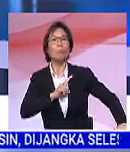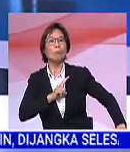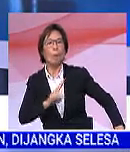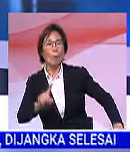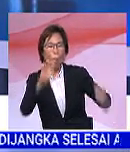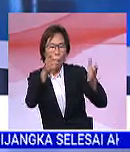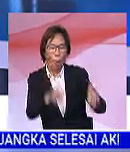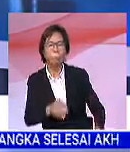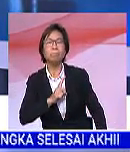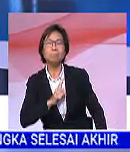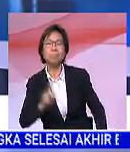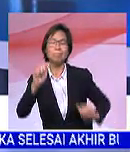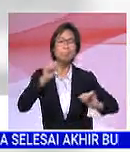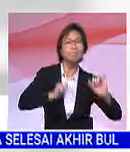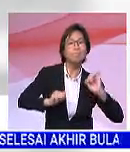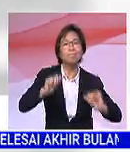Islam.